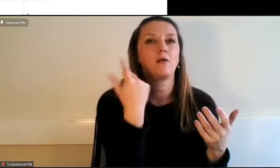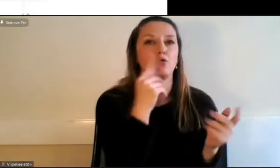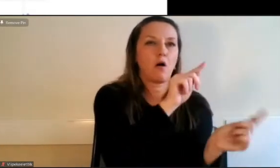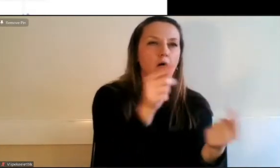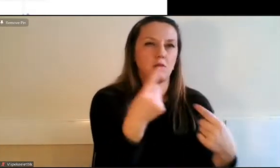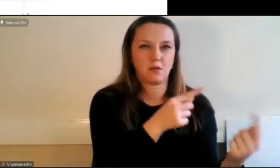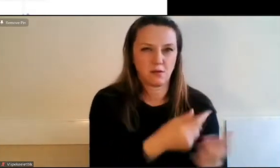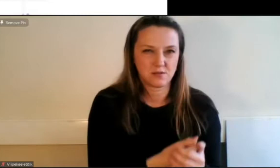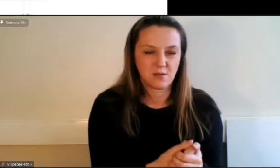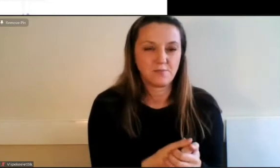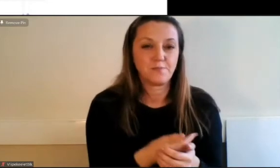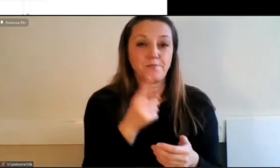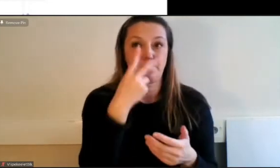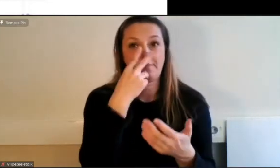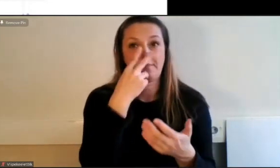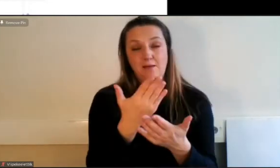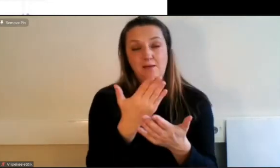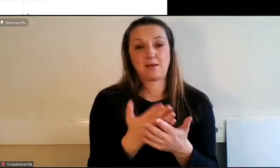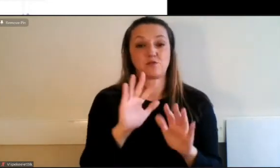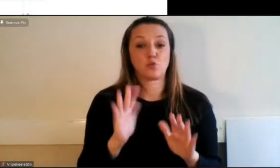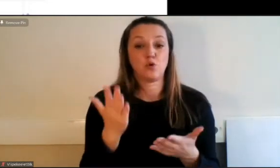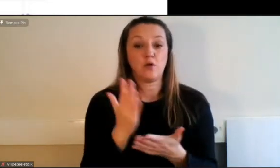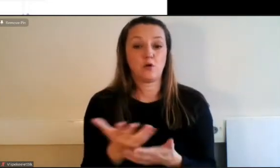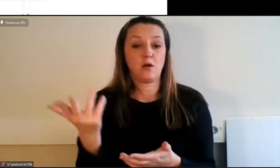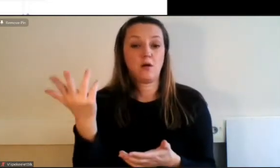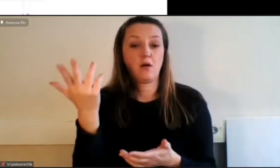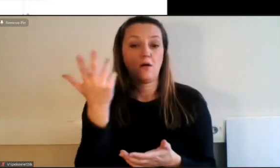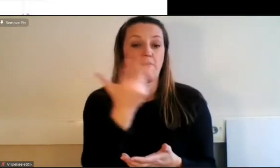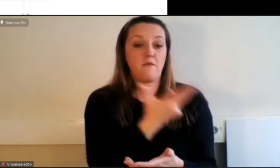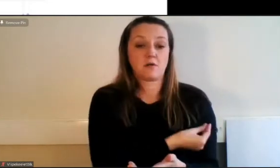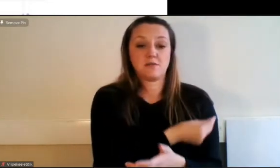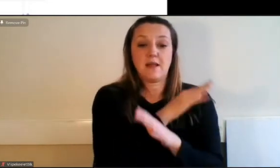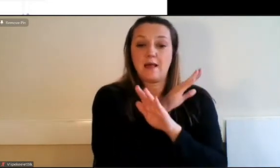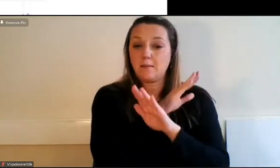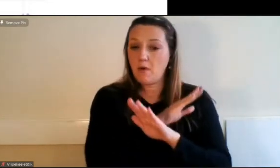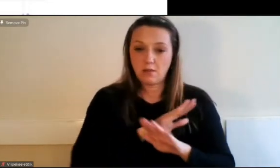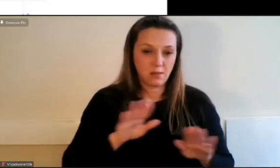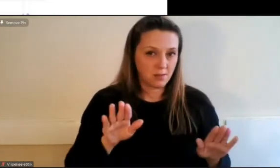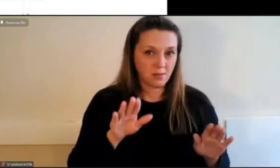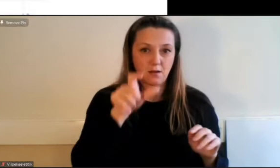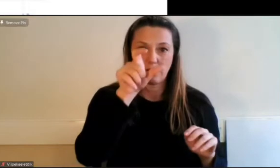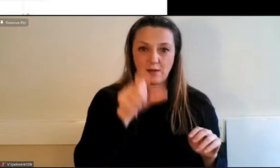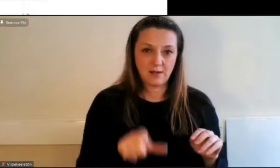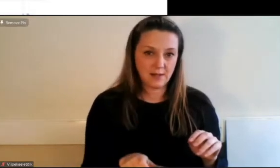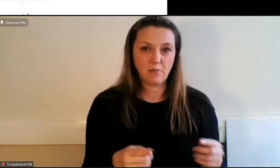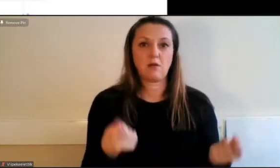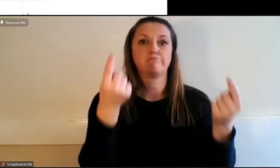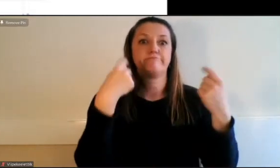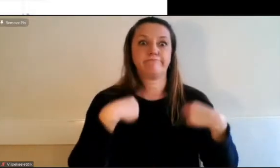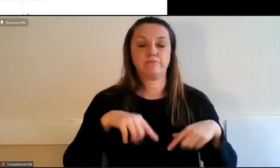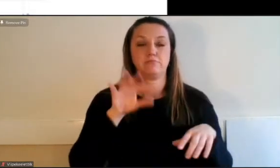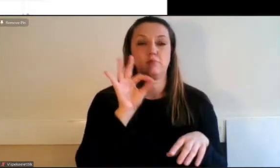viirust lühemat aega kui vaktsineerimata inimesed. Ja kui tekib haigestumine, kui pikalt inimesed haiged